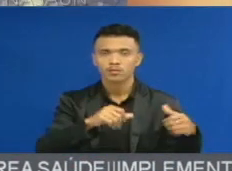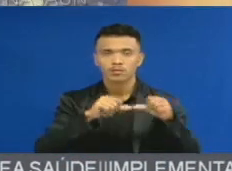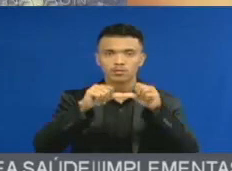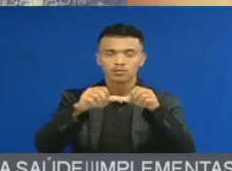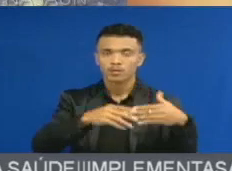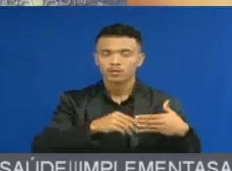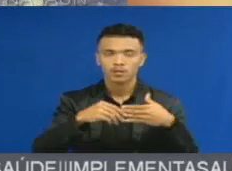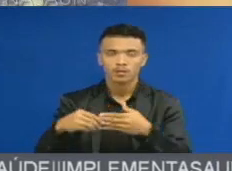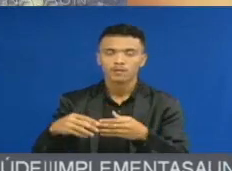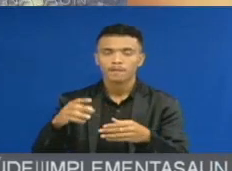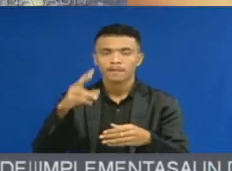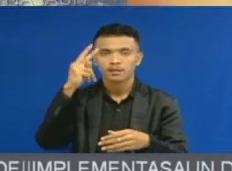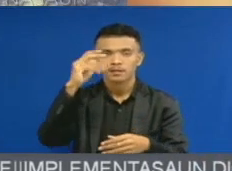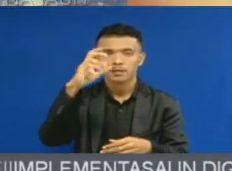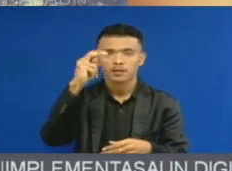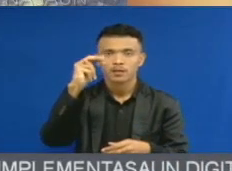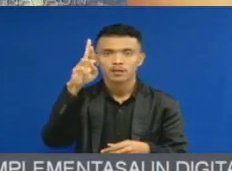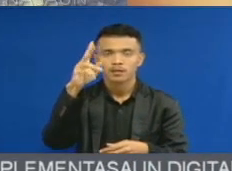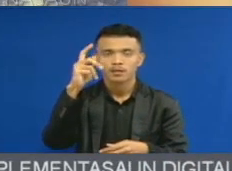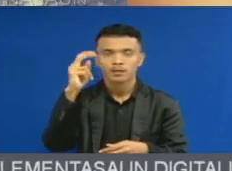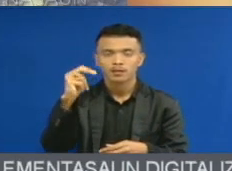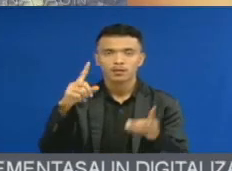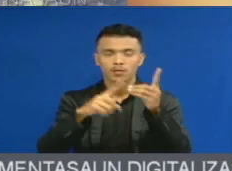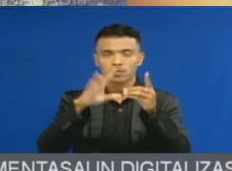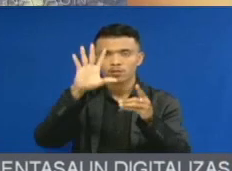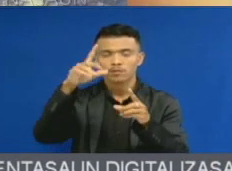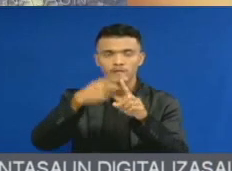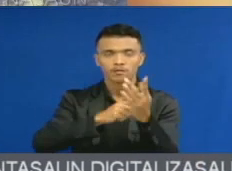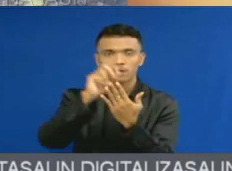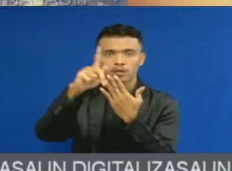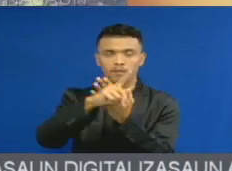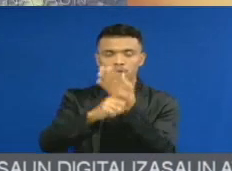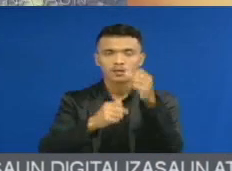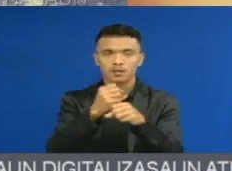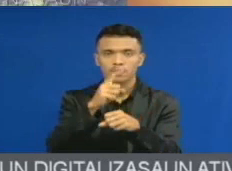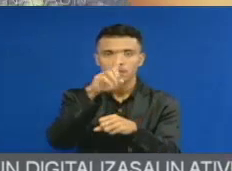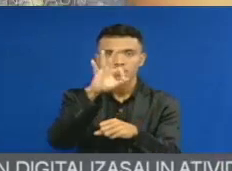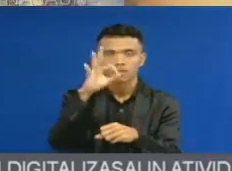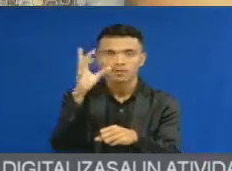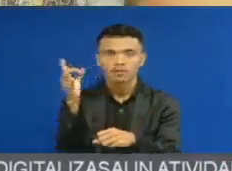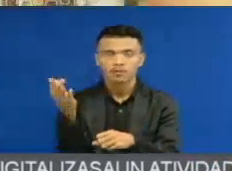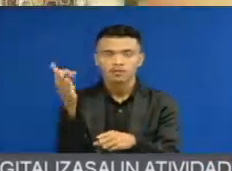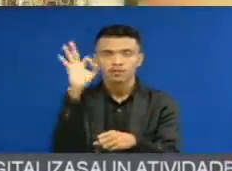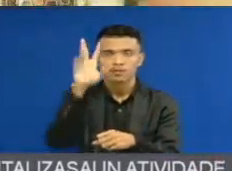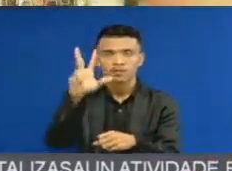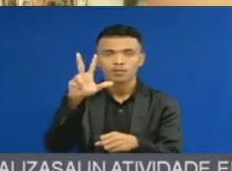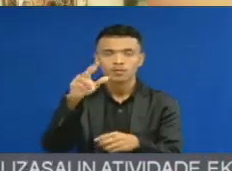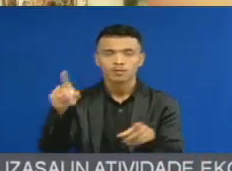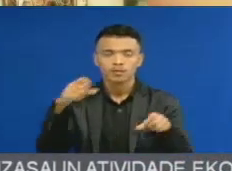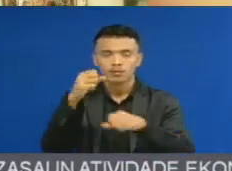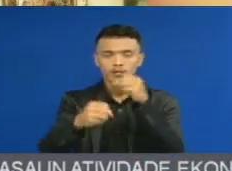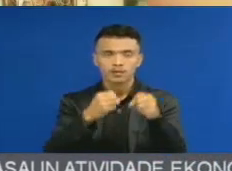No CNRM, to lorong 5 fulang Abril, riung ida atu sia sianulu resintolu. Mai be, iha tinang